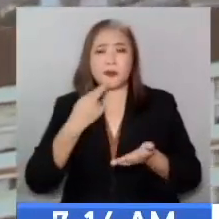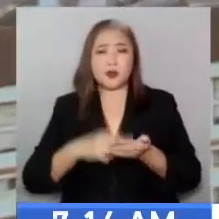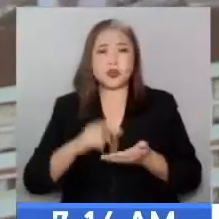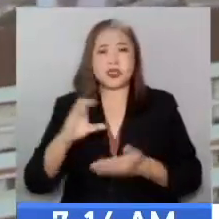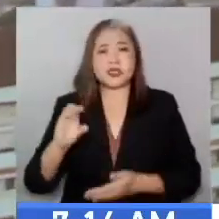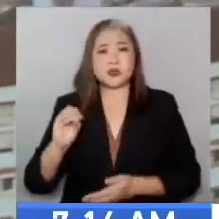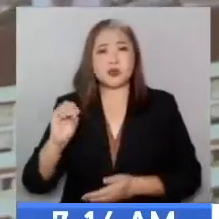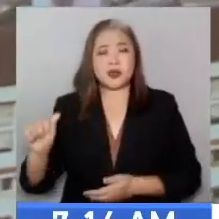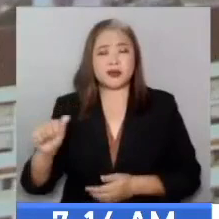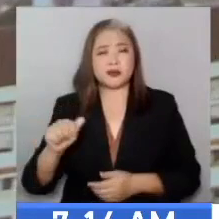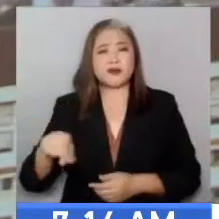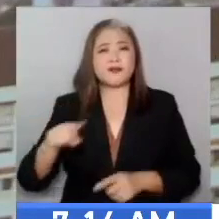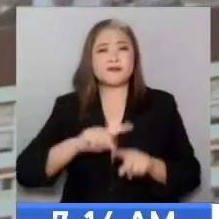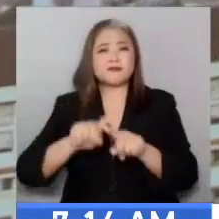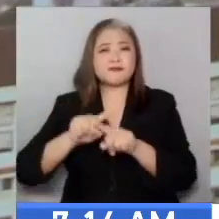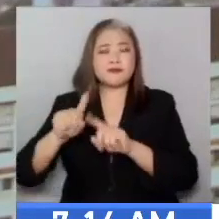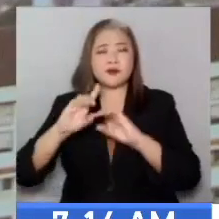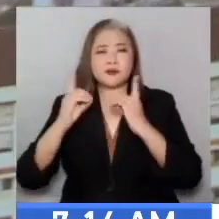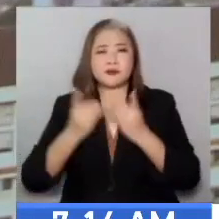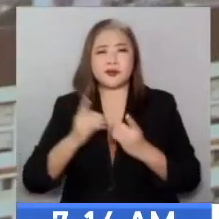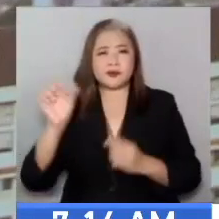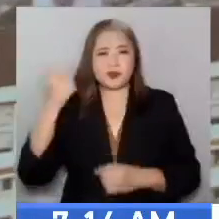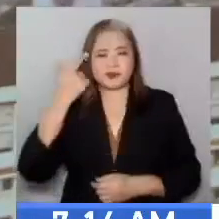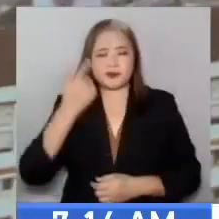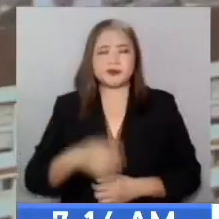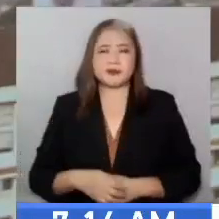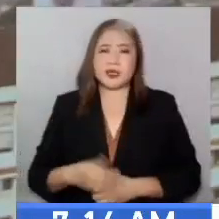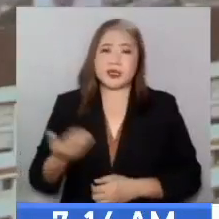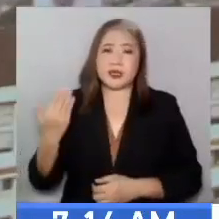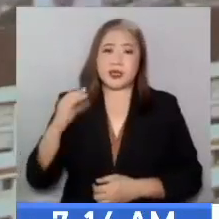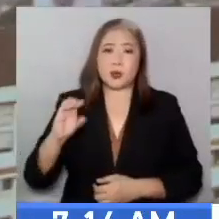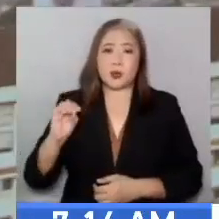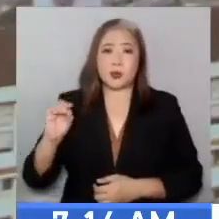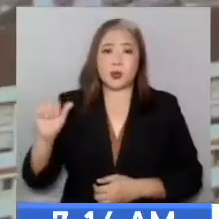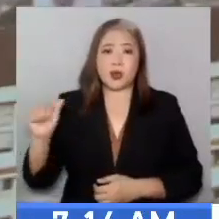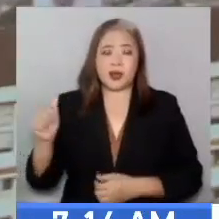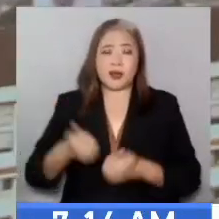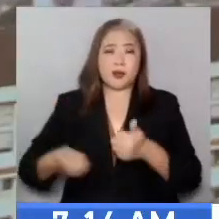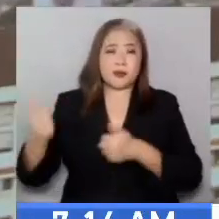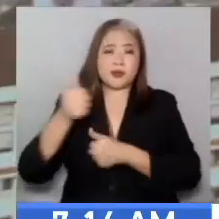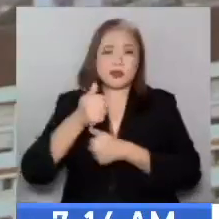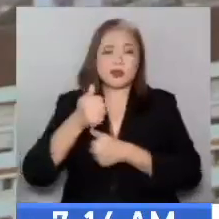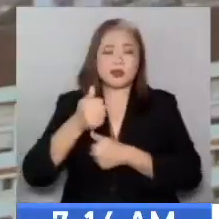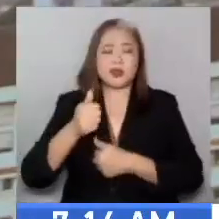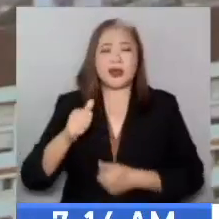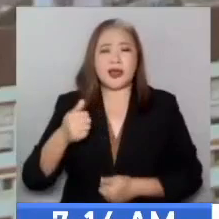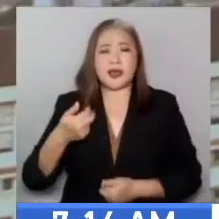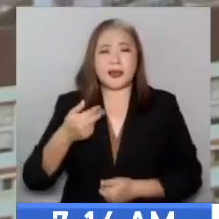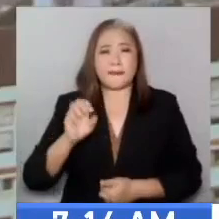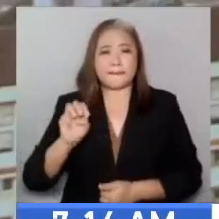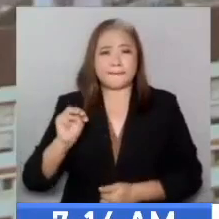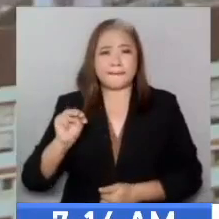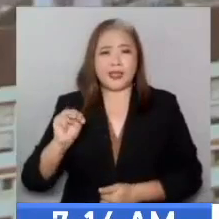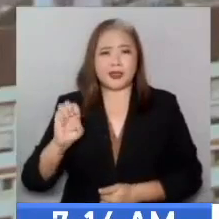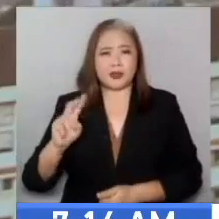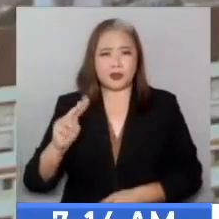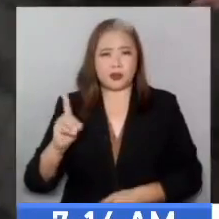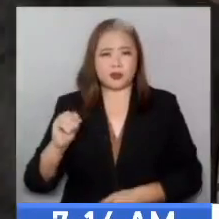ng gobyerno Hindi naman sangayon diyan si dating coa commissioner heidi mendoza may unang balita Si Sandra